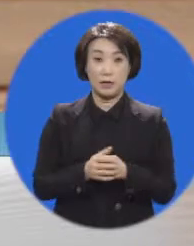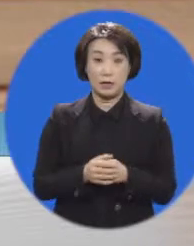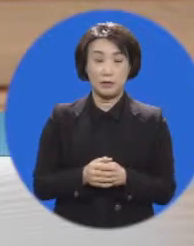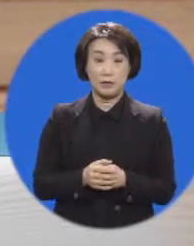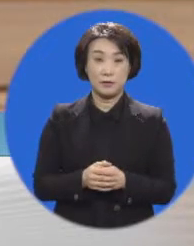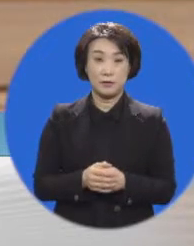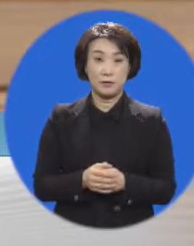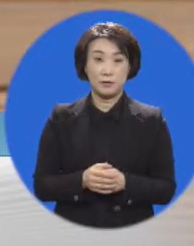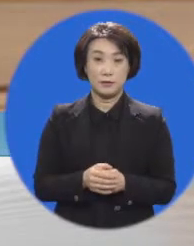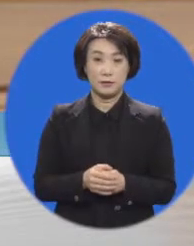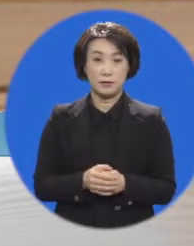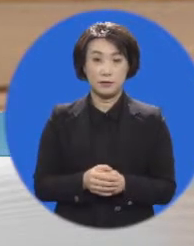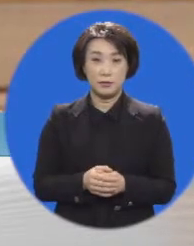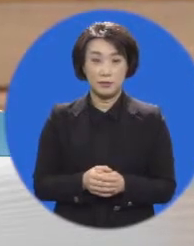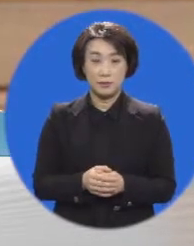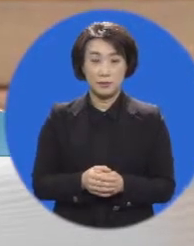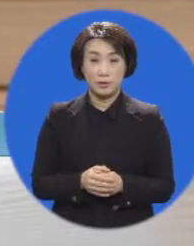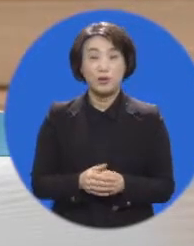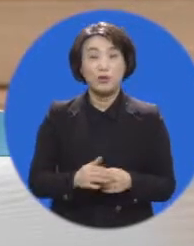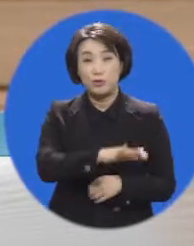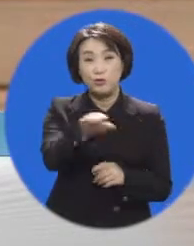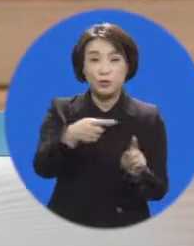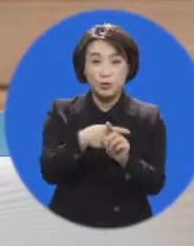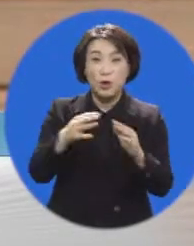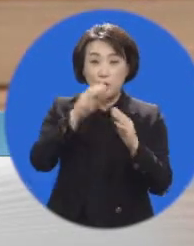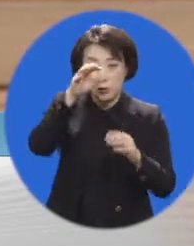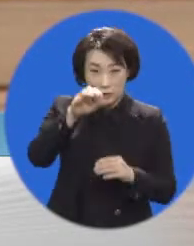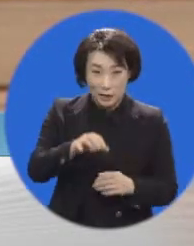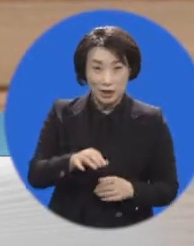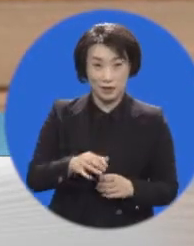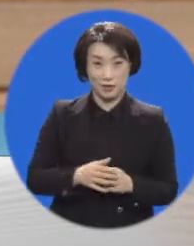그러니까 우리 교회가